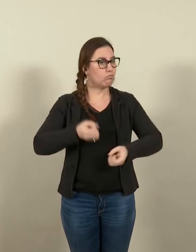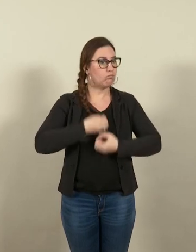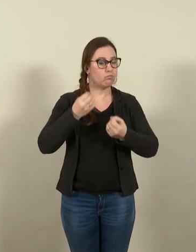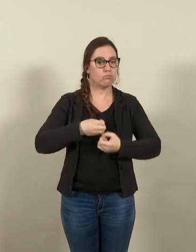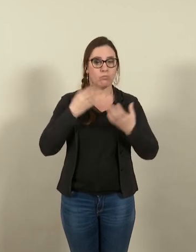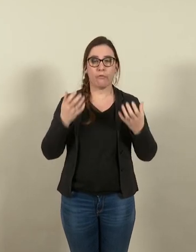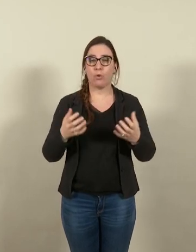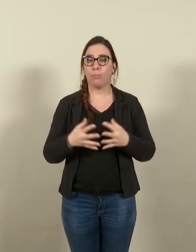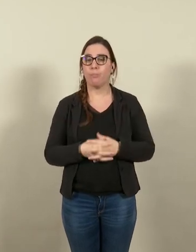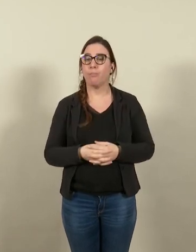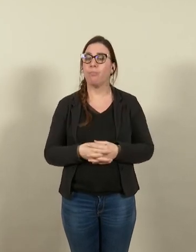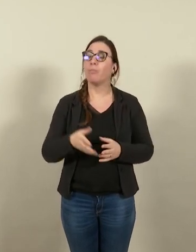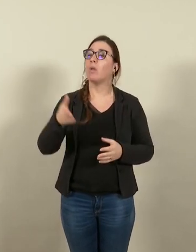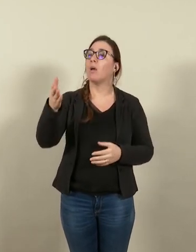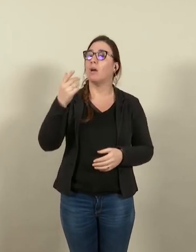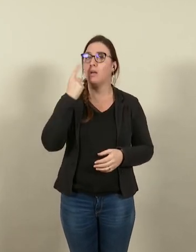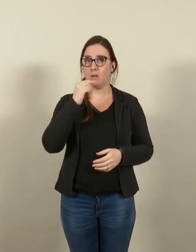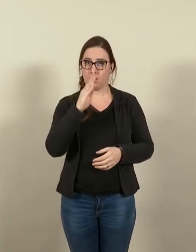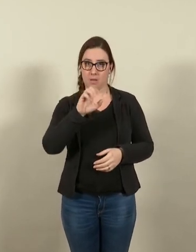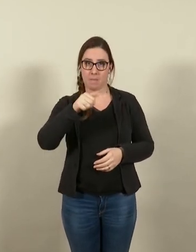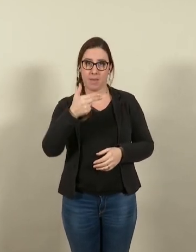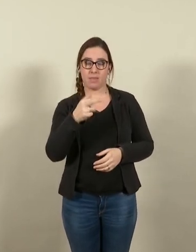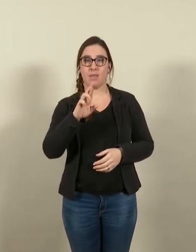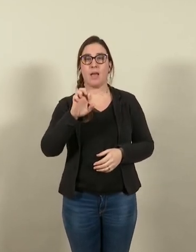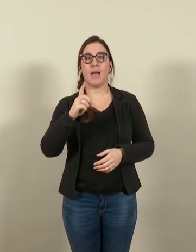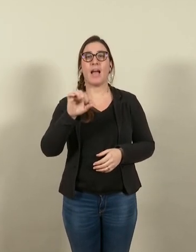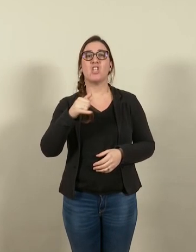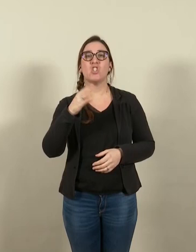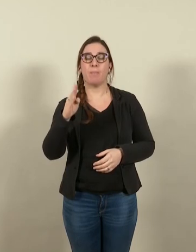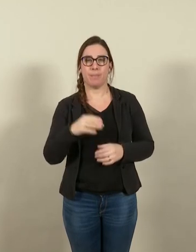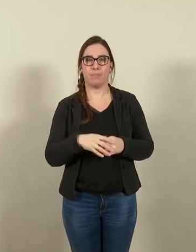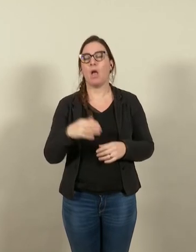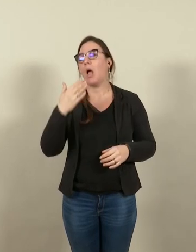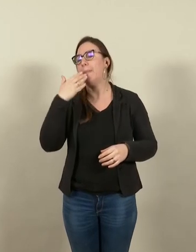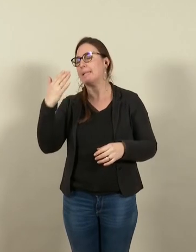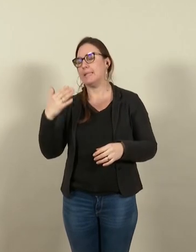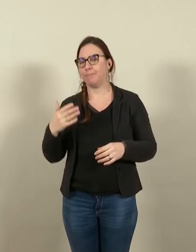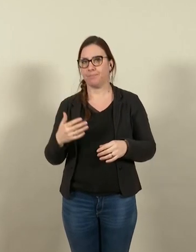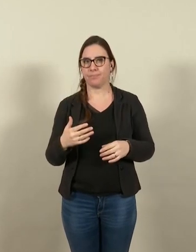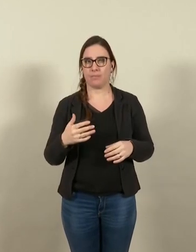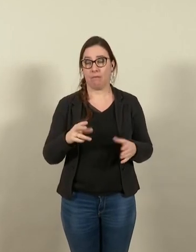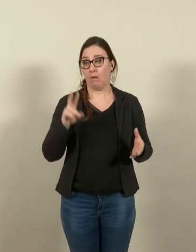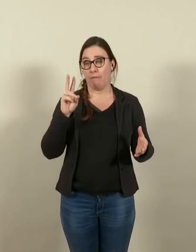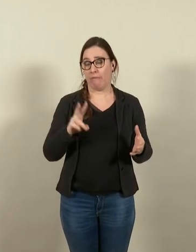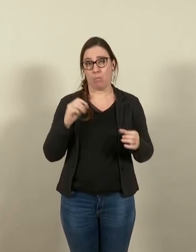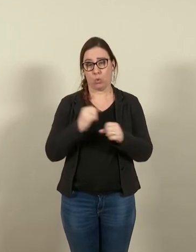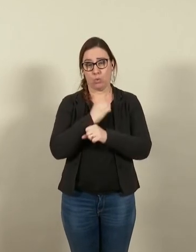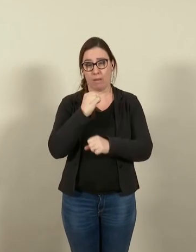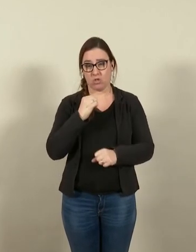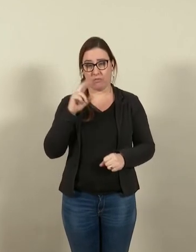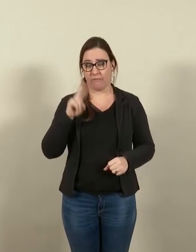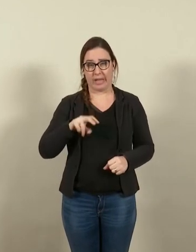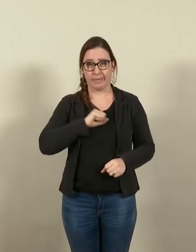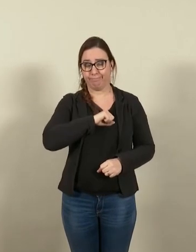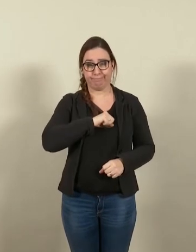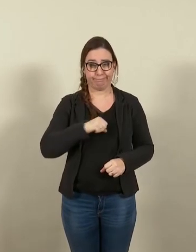d'intervention monsieur Monsieur benrejeb Merci écoutez tout d'abord on regrette et nous sommes